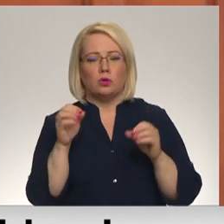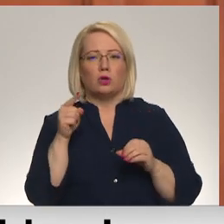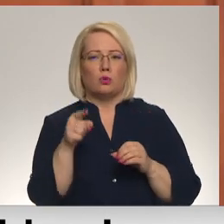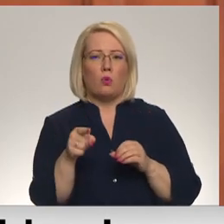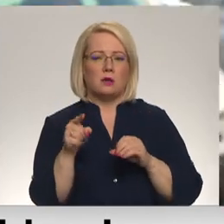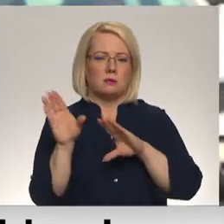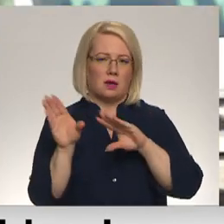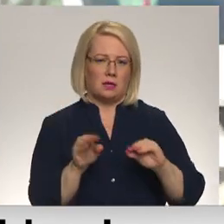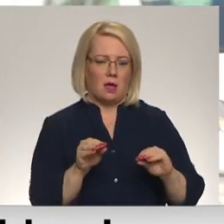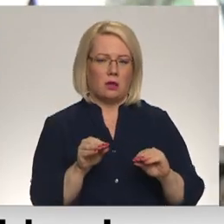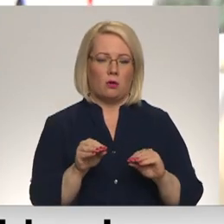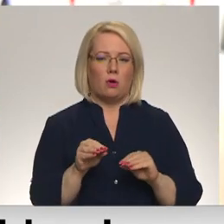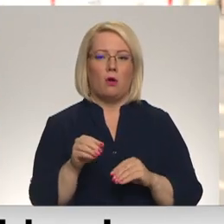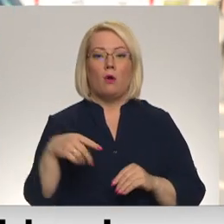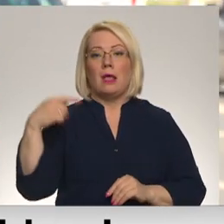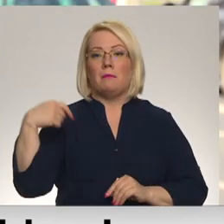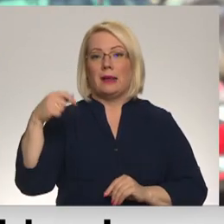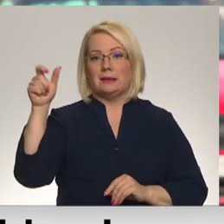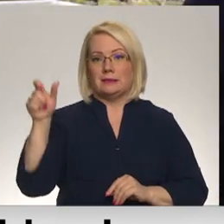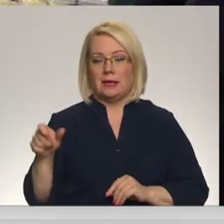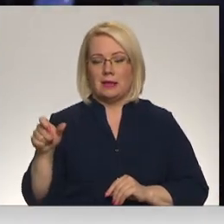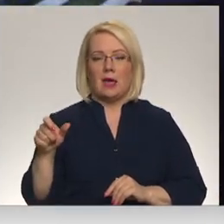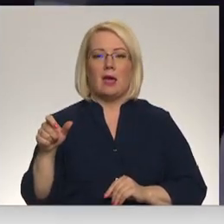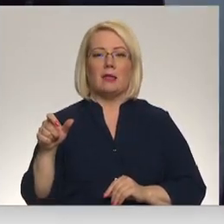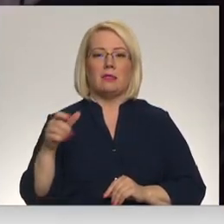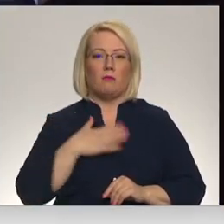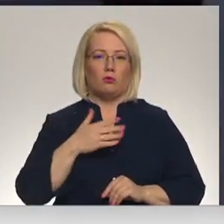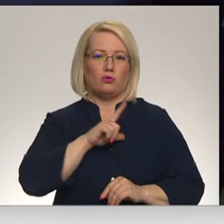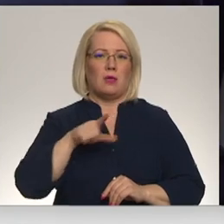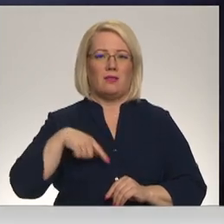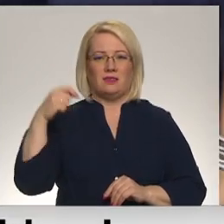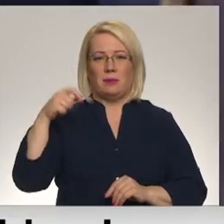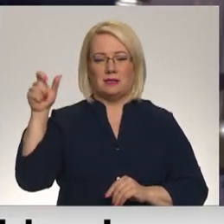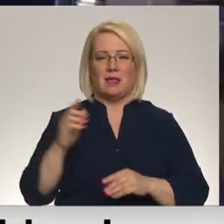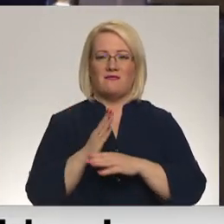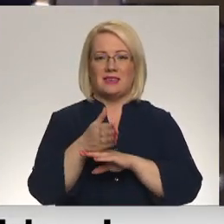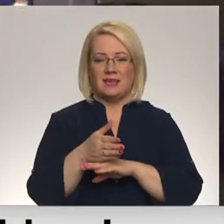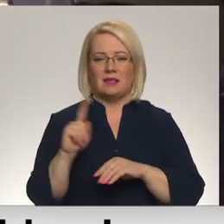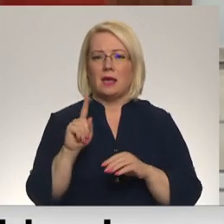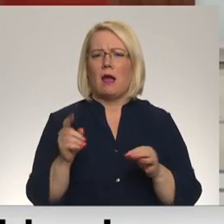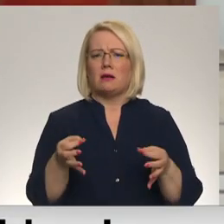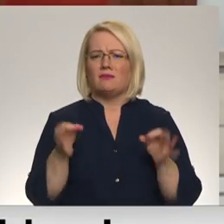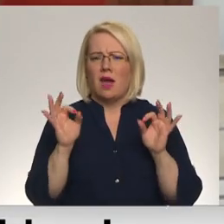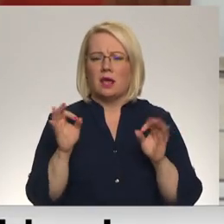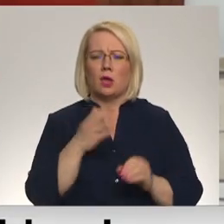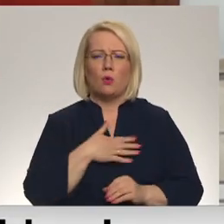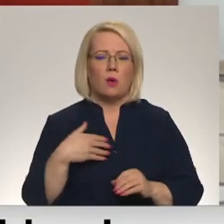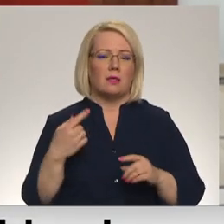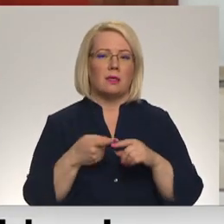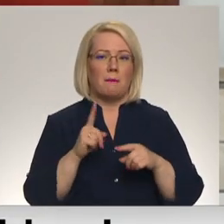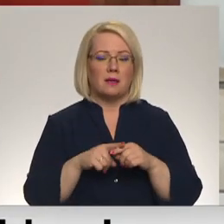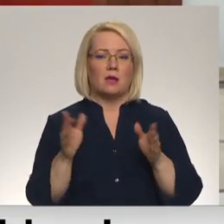mazinātu. Un prezidenta Egila Levita vizīte šeit Moldovā ir ārkārtīgi svarīga arī tādēļ, ka kopā